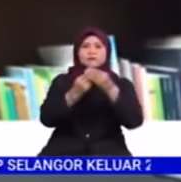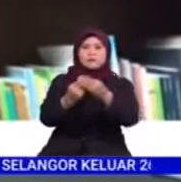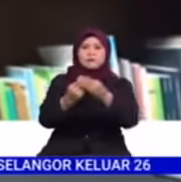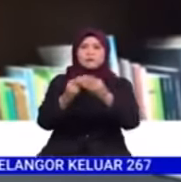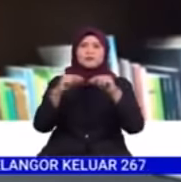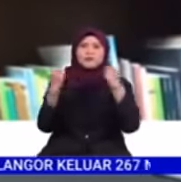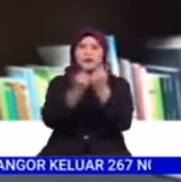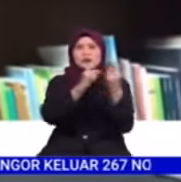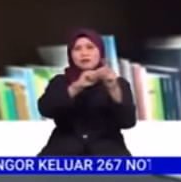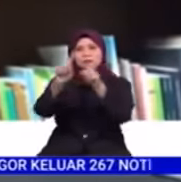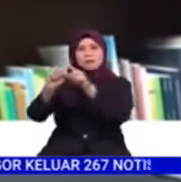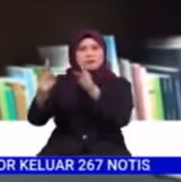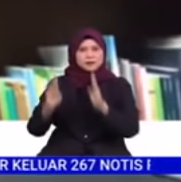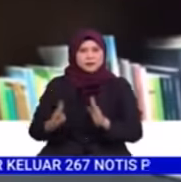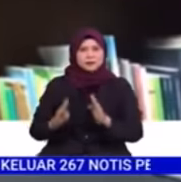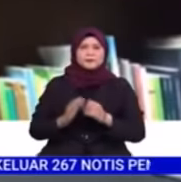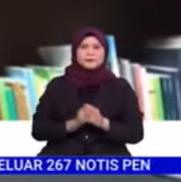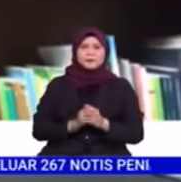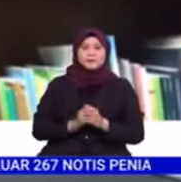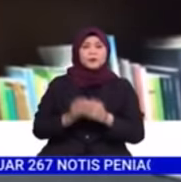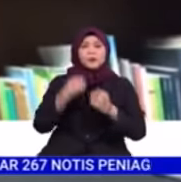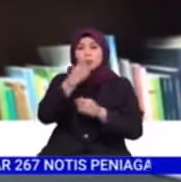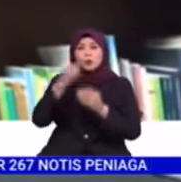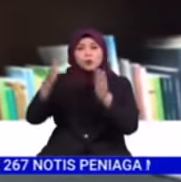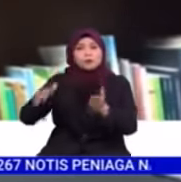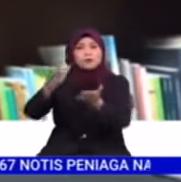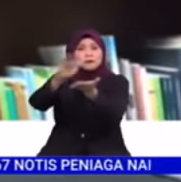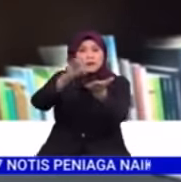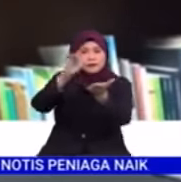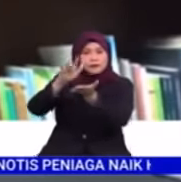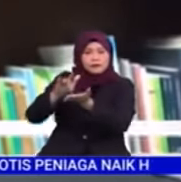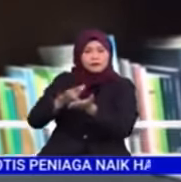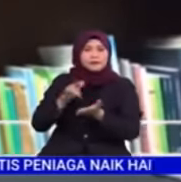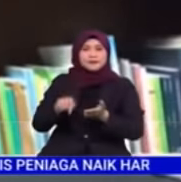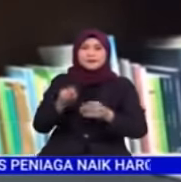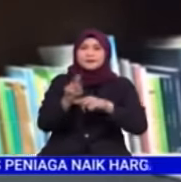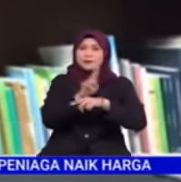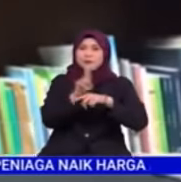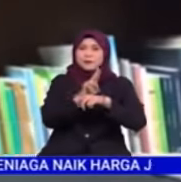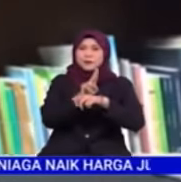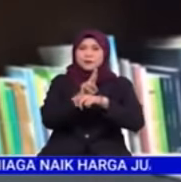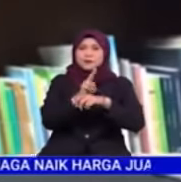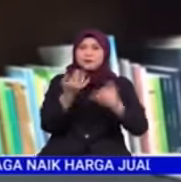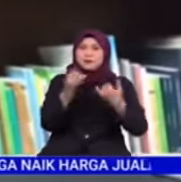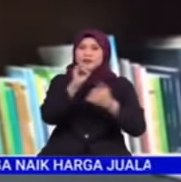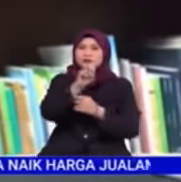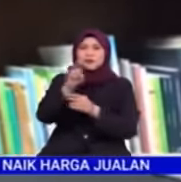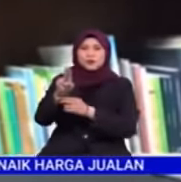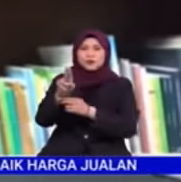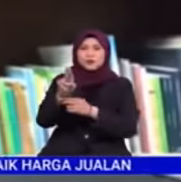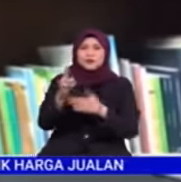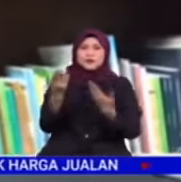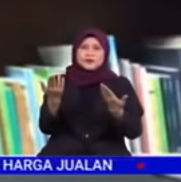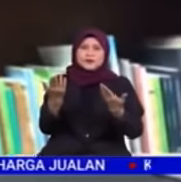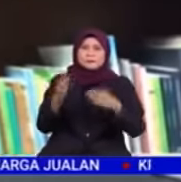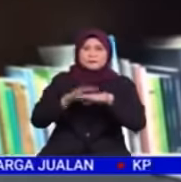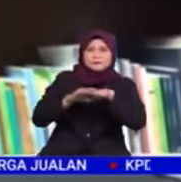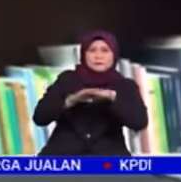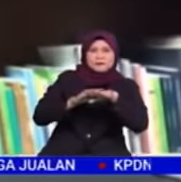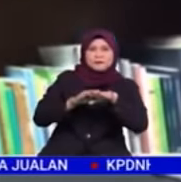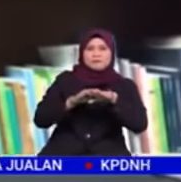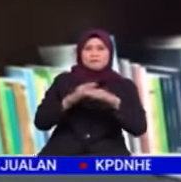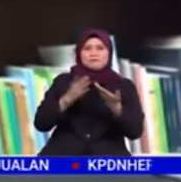kelompok etnik tumbuh ini yang cukup mengambil kesempatan dengan menggunakan air isu yang bersifat perkauman